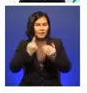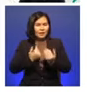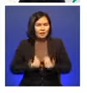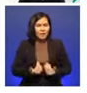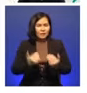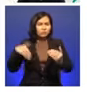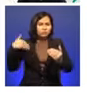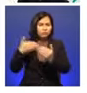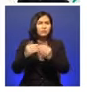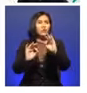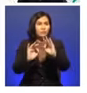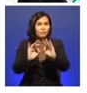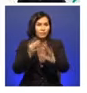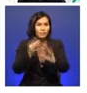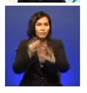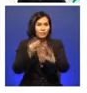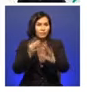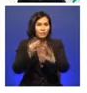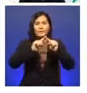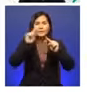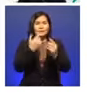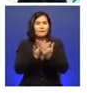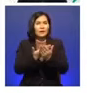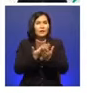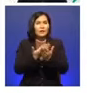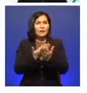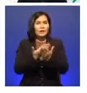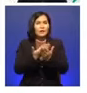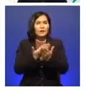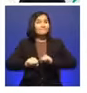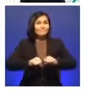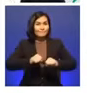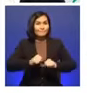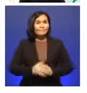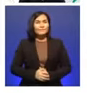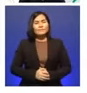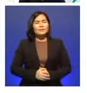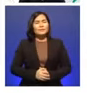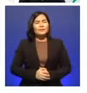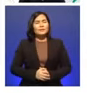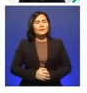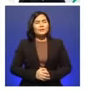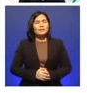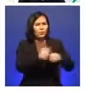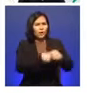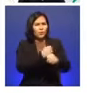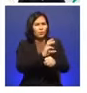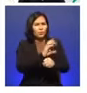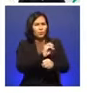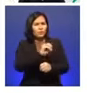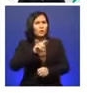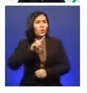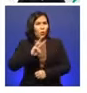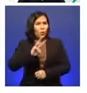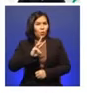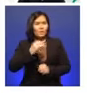คือเรื่องของเงินอุดหนุนเด็กและเยาวชนนะครับอย่างที่เรียนไปแล้วคือเด็ก0ถึง6ปีนะครับมีจะมีประมาณ4